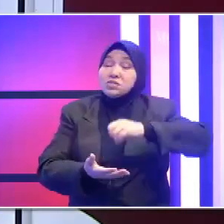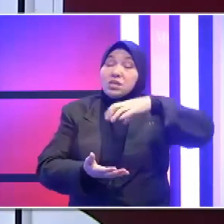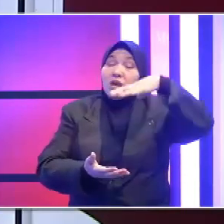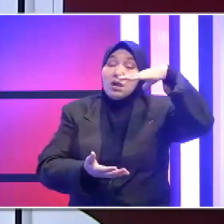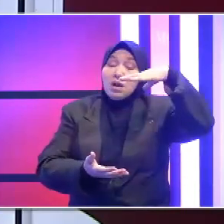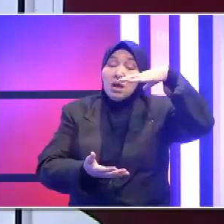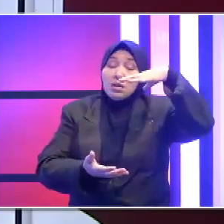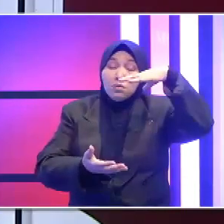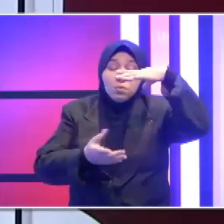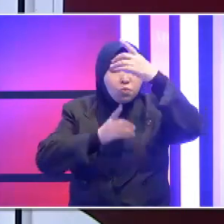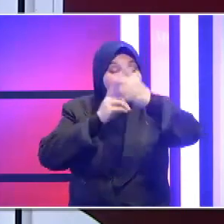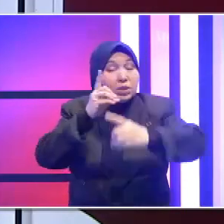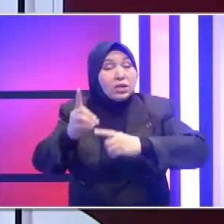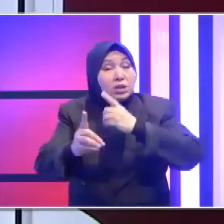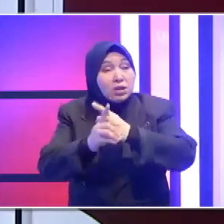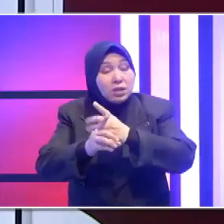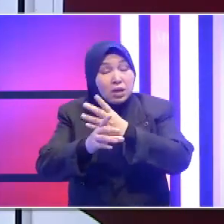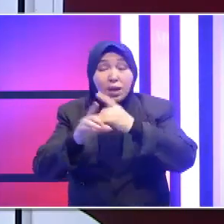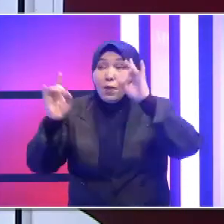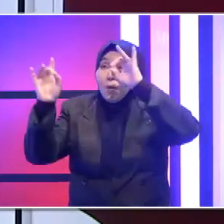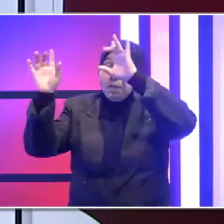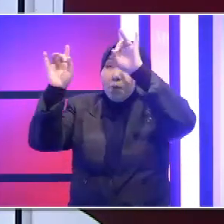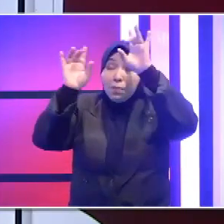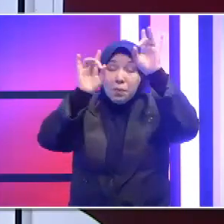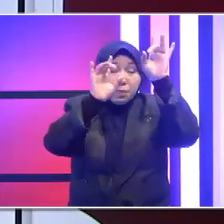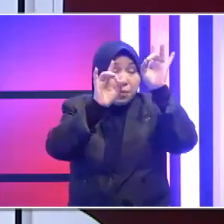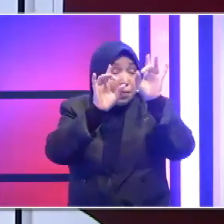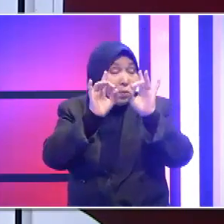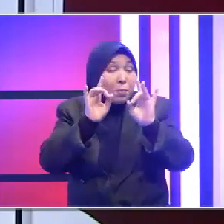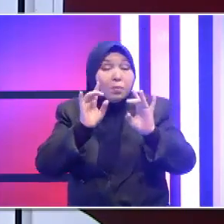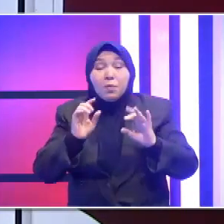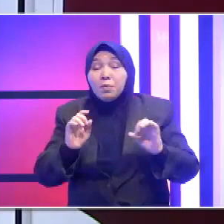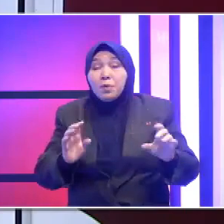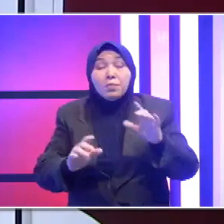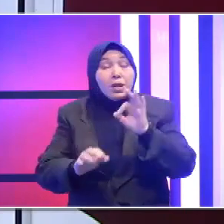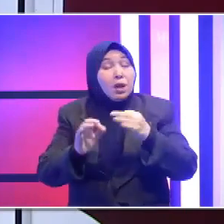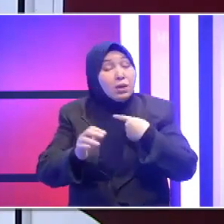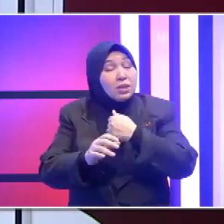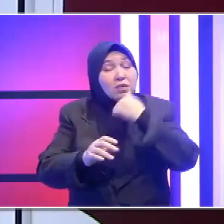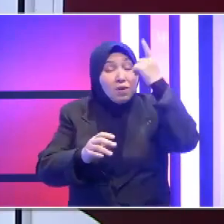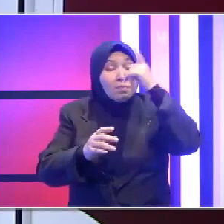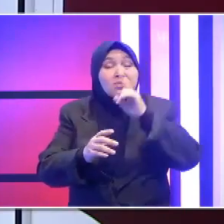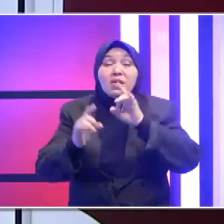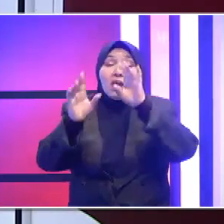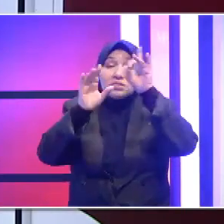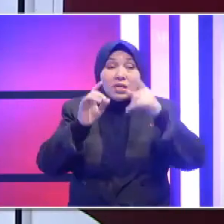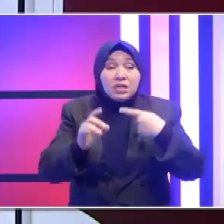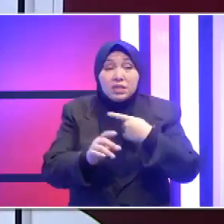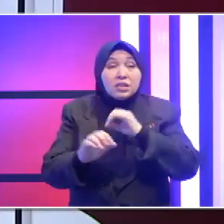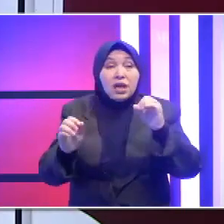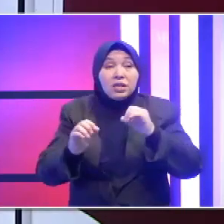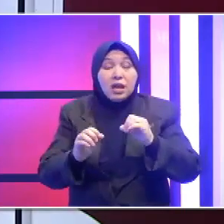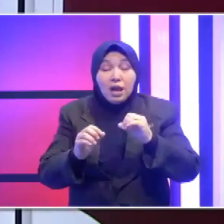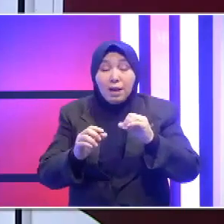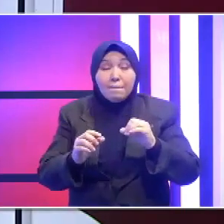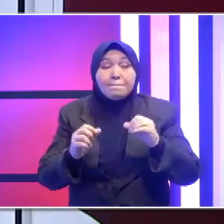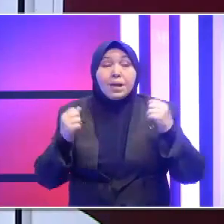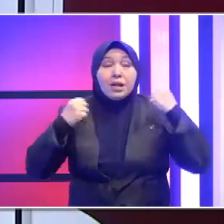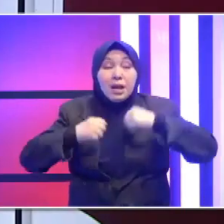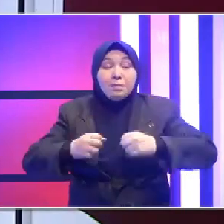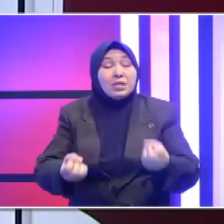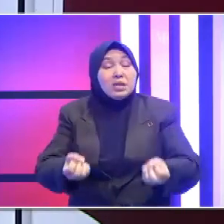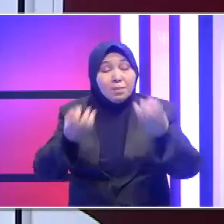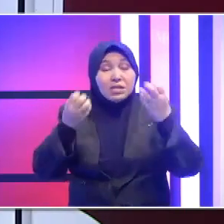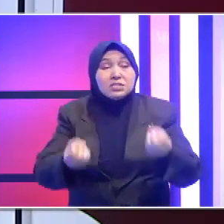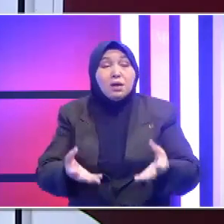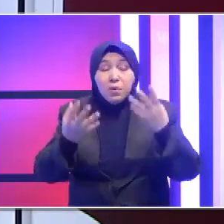di dunia dan juga perhiasan-perhiasan ini kalau kita paham saatnya sebenarnya pernyataan kita telah pakai banyak-banyak